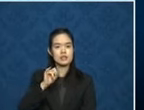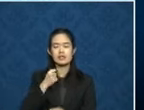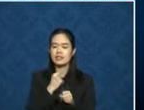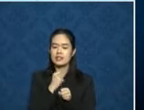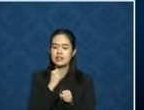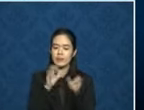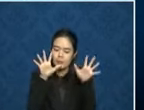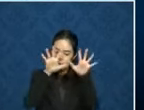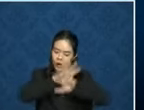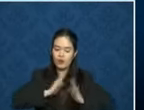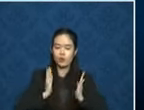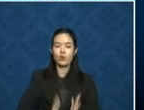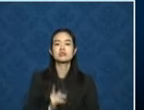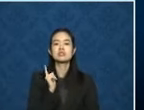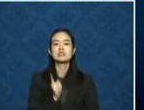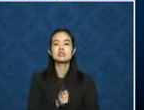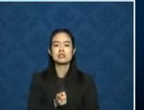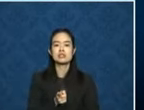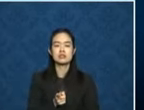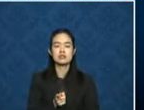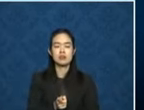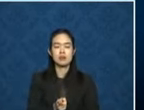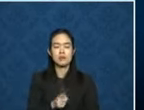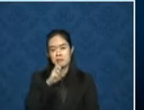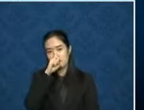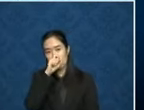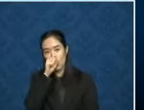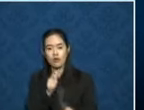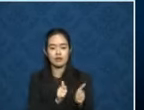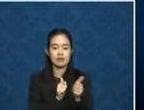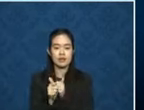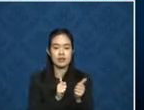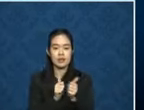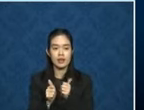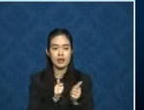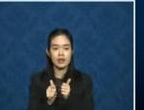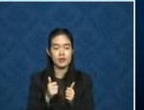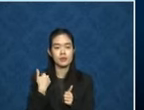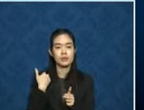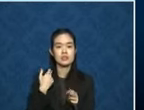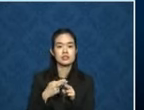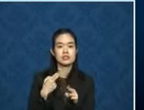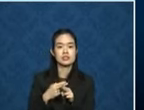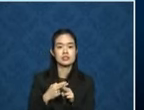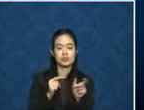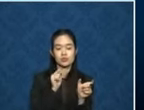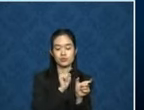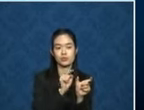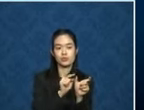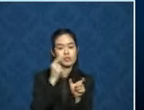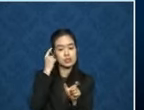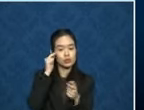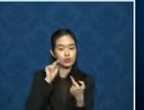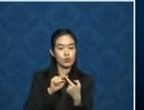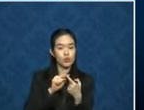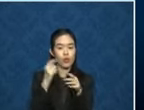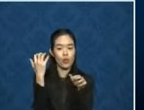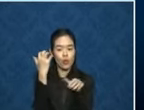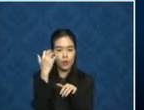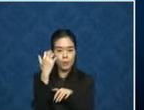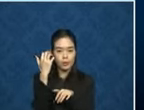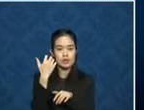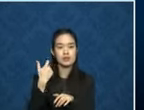บเนอร์นะครับก็จะใช้แบบทดสอบทัวริงเทสในการแข่งขันนะครับโดยมีที่มาของชื่อจากอลันทัวริงนะครับผู้คิดค้นคอมพิวเตอร์และเป็นผู้ริเริ่